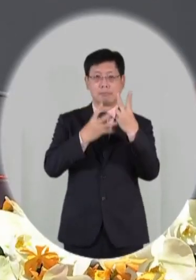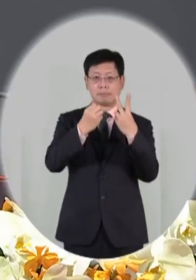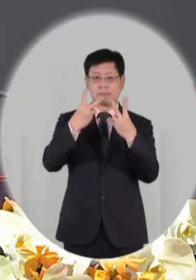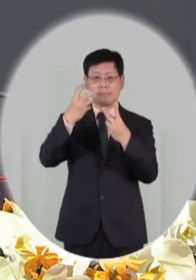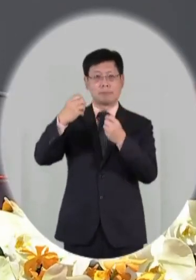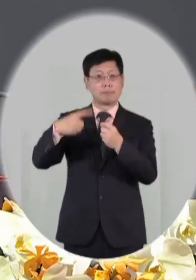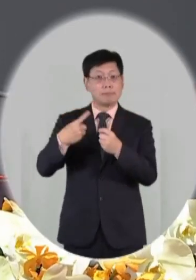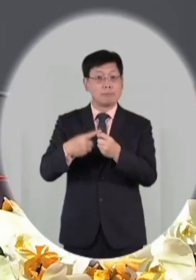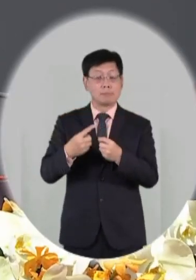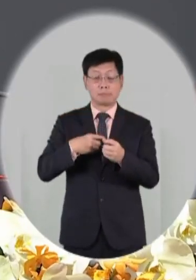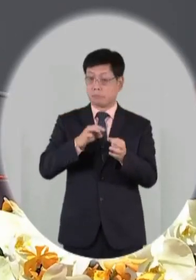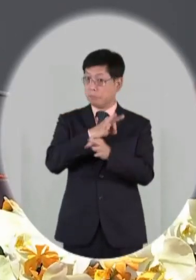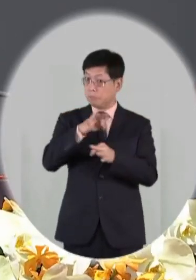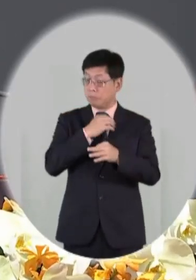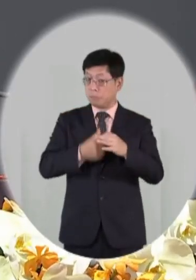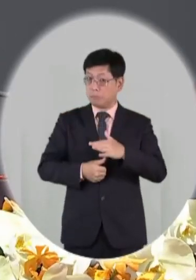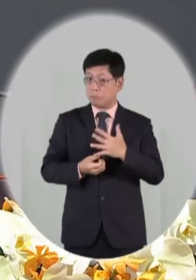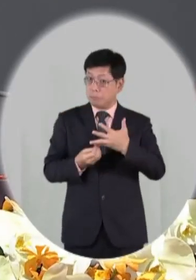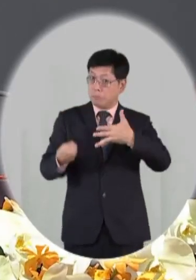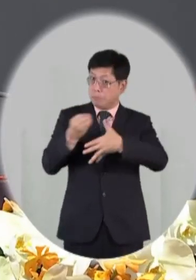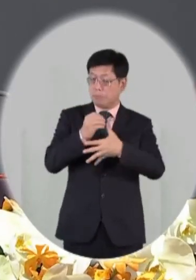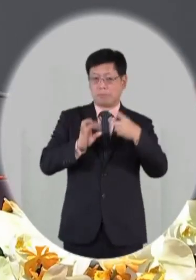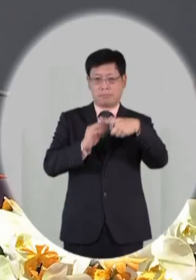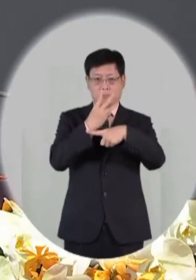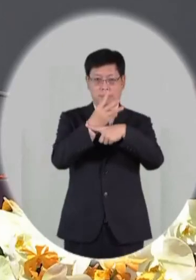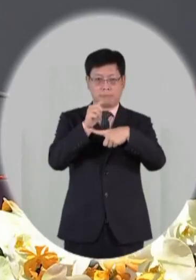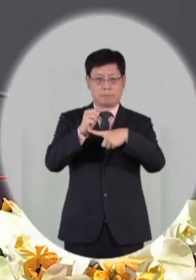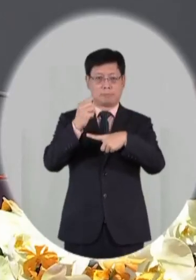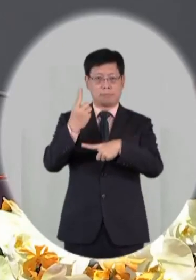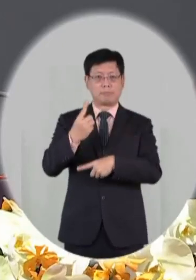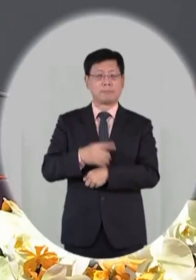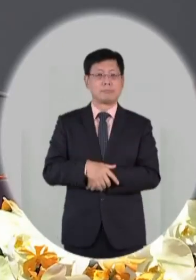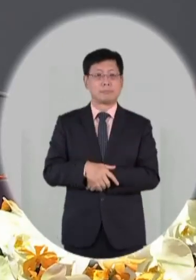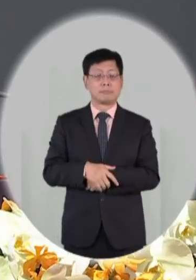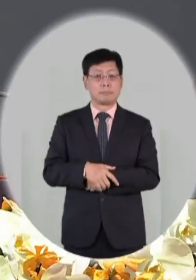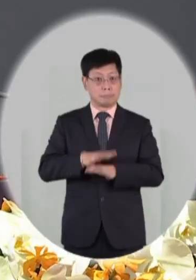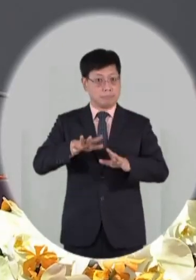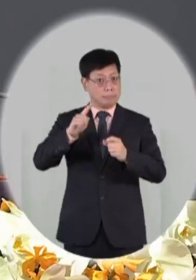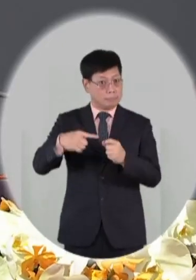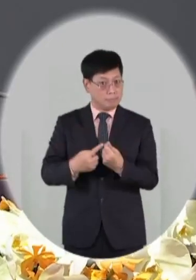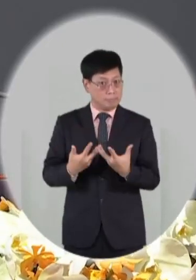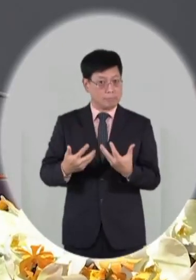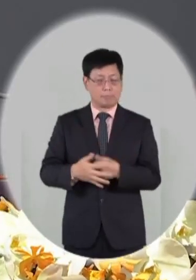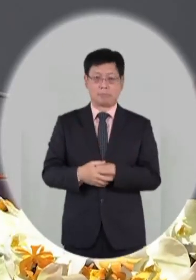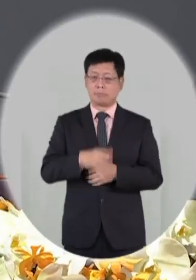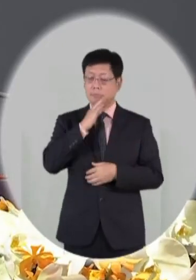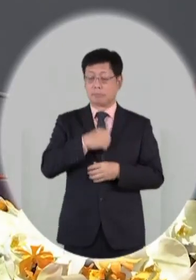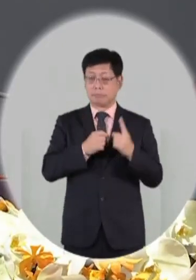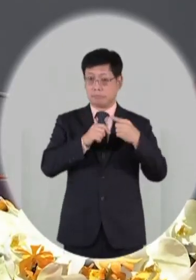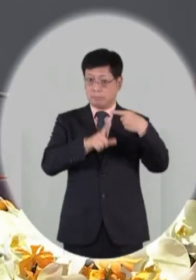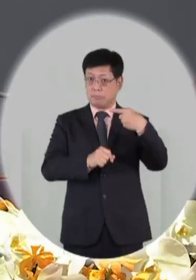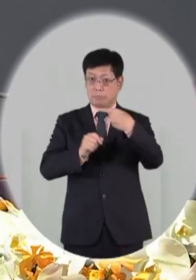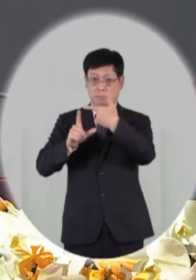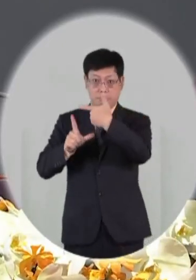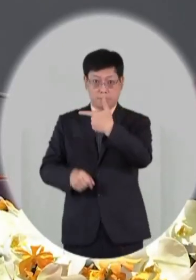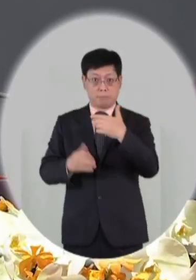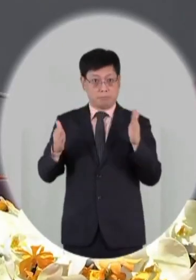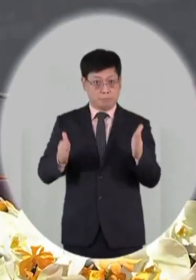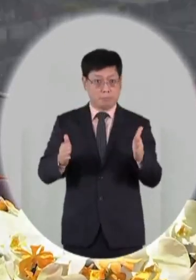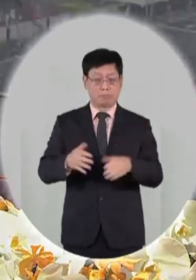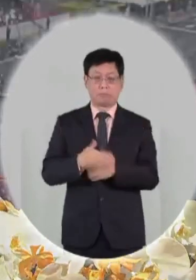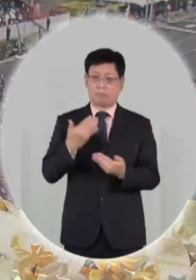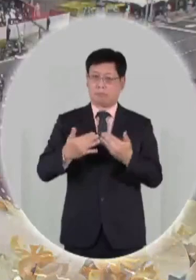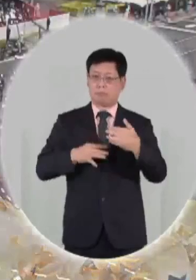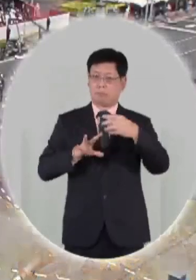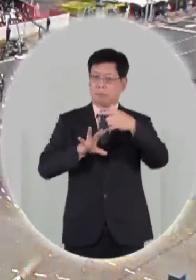2020年经济成长率 3.1%， 今年上半年经济成长率高达